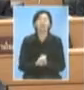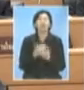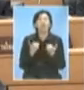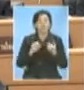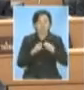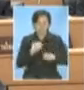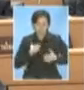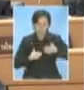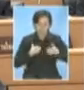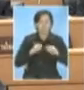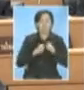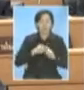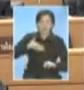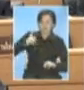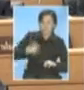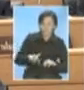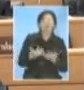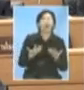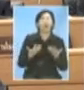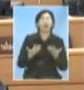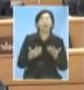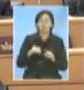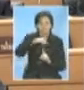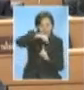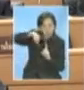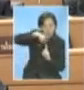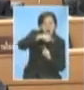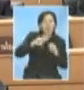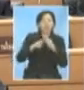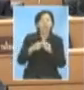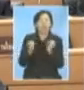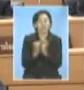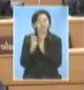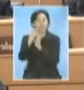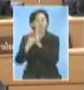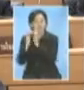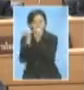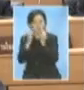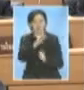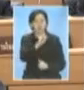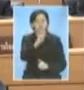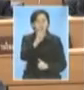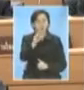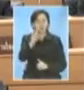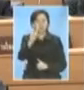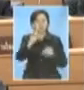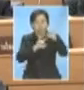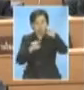เดือดร้อนและกระทบต่อสิ่งแวดล้อมตามรัฐธรรมนูญที่เรากำลังจะแก้กันนี่แหละครับมาตรา67วรรค2